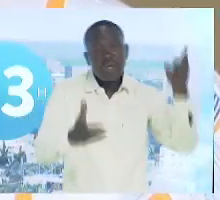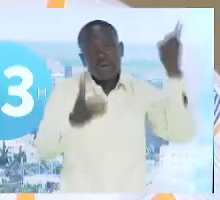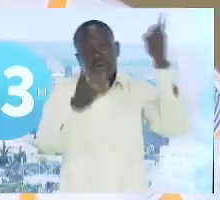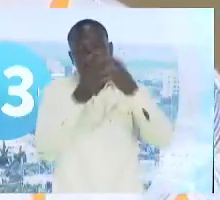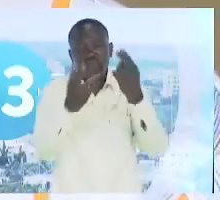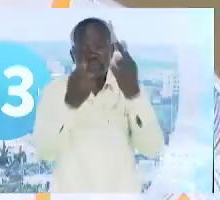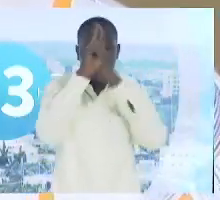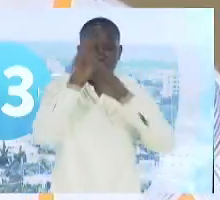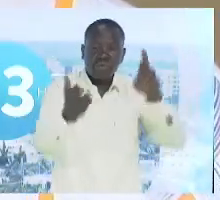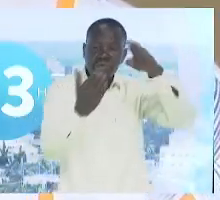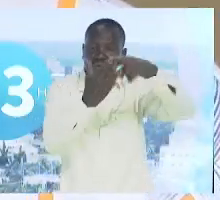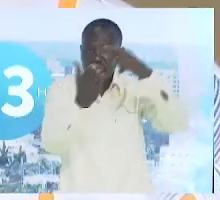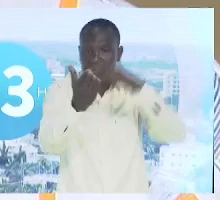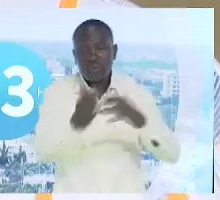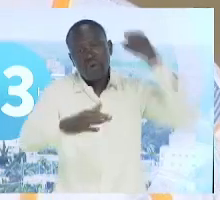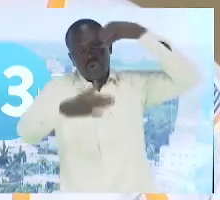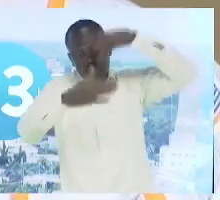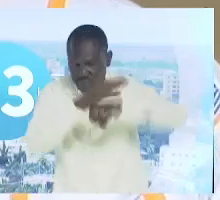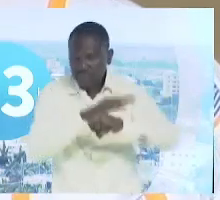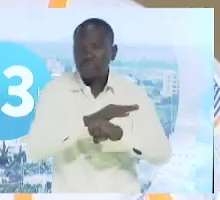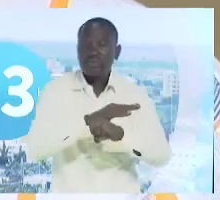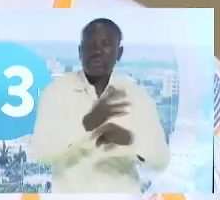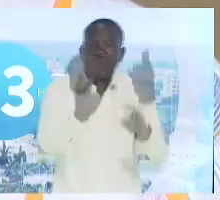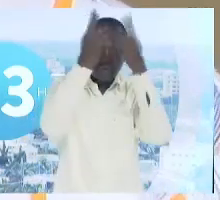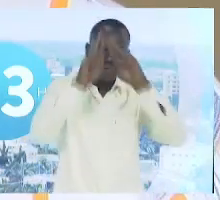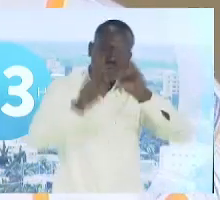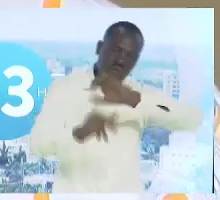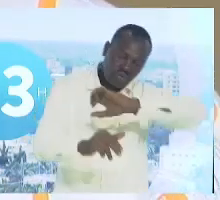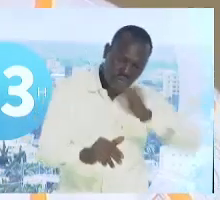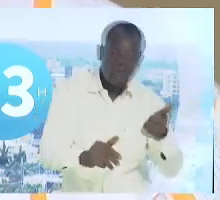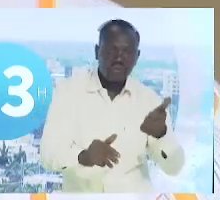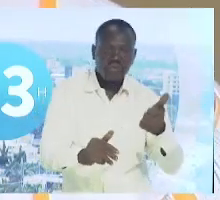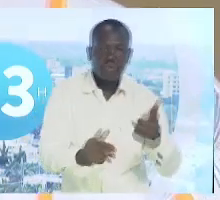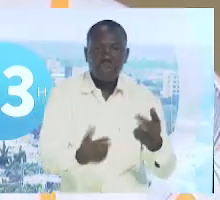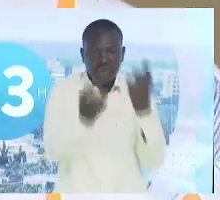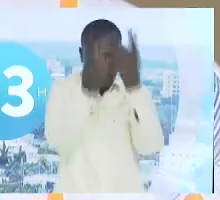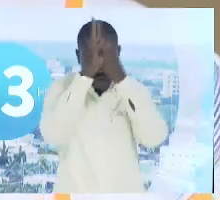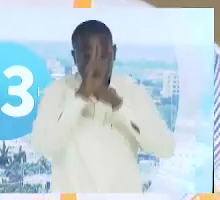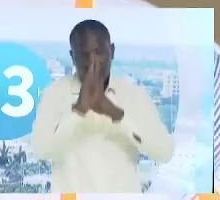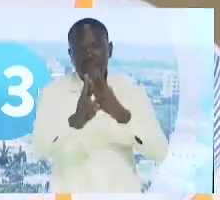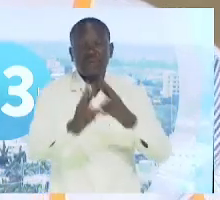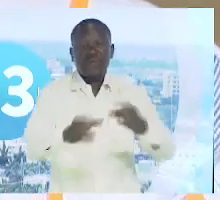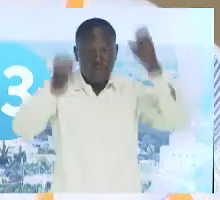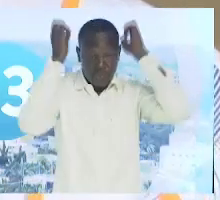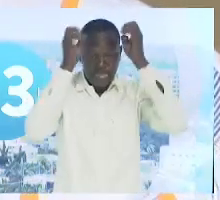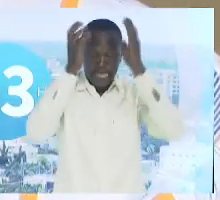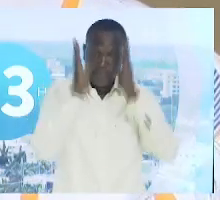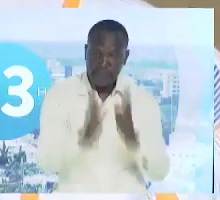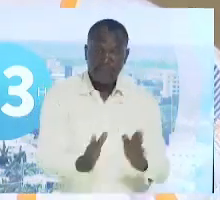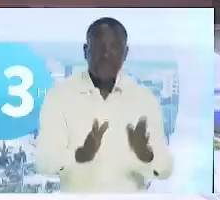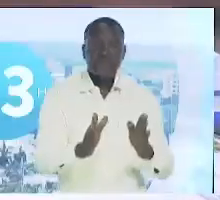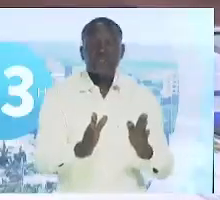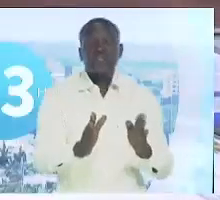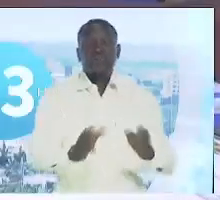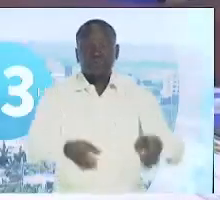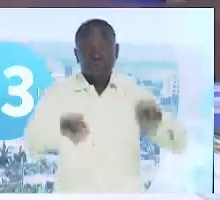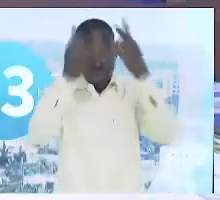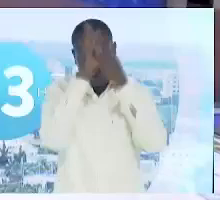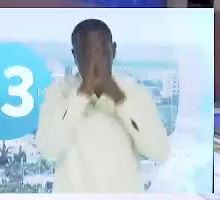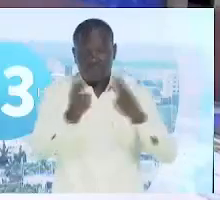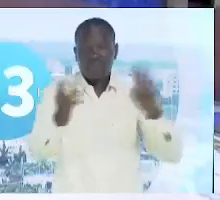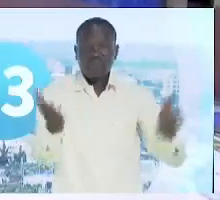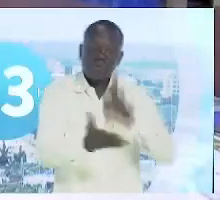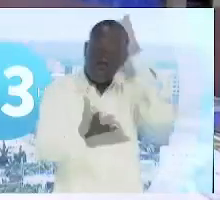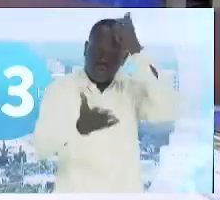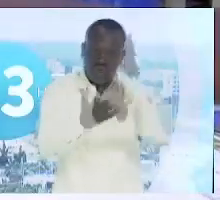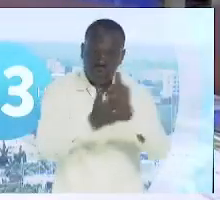des règlements intérieurs. Voilà, le respect des autres, le respect du corps enseignant, le respect du personnel de l'administration et de la